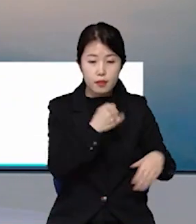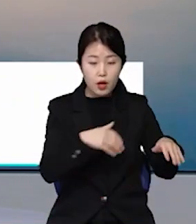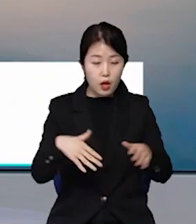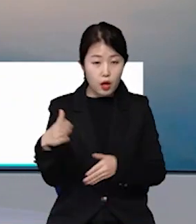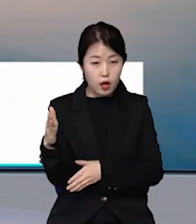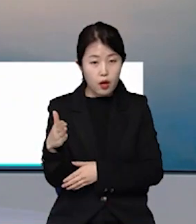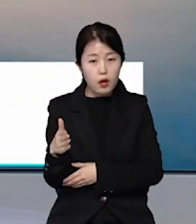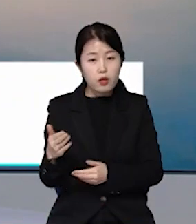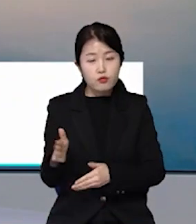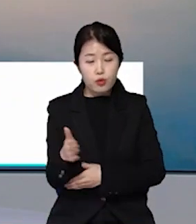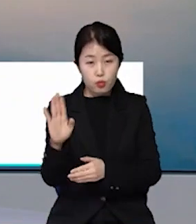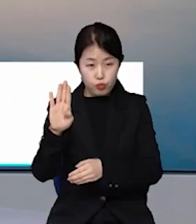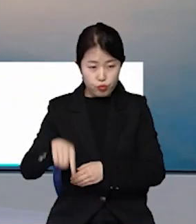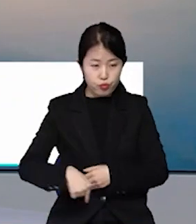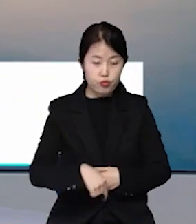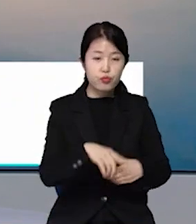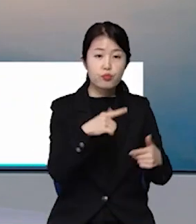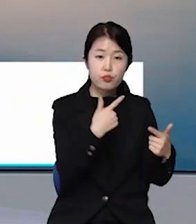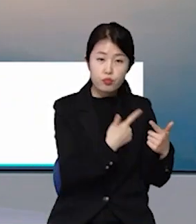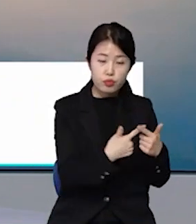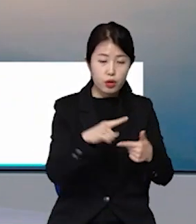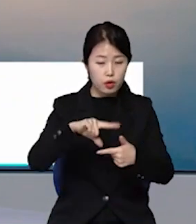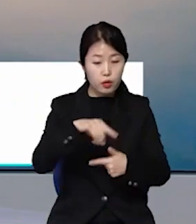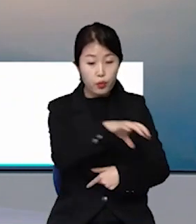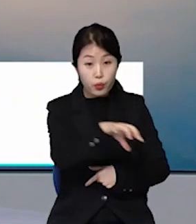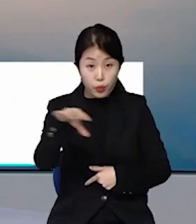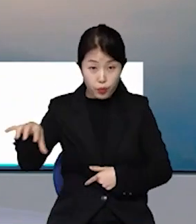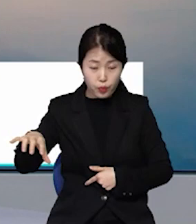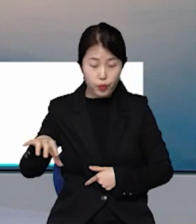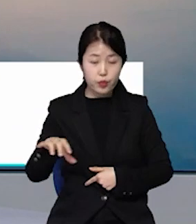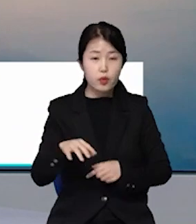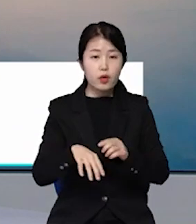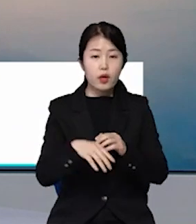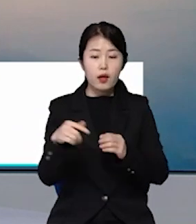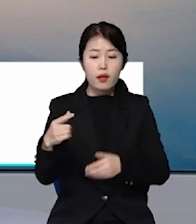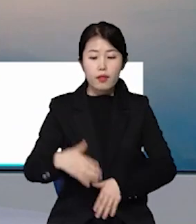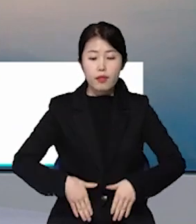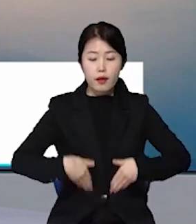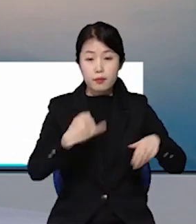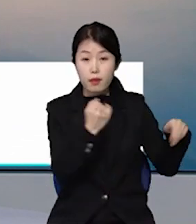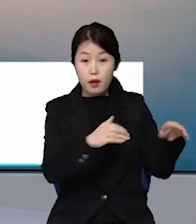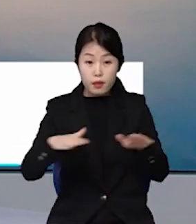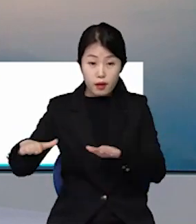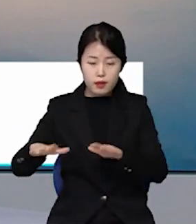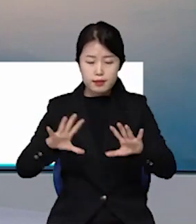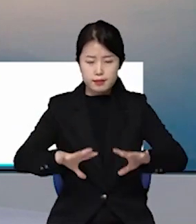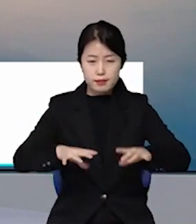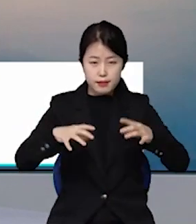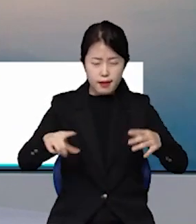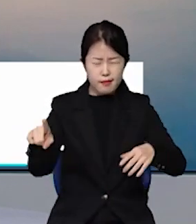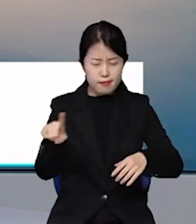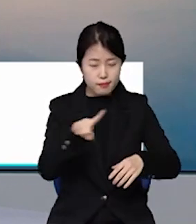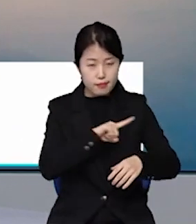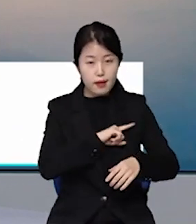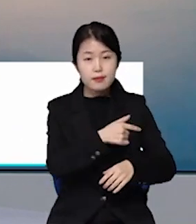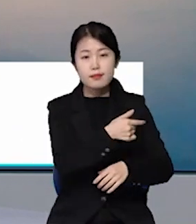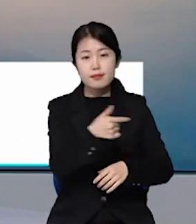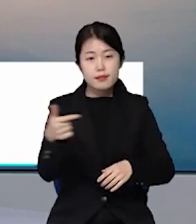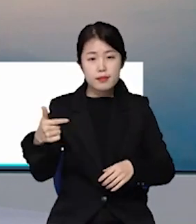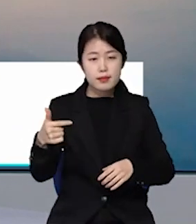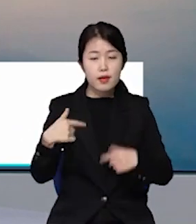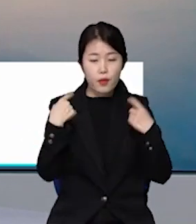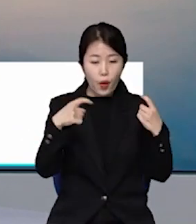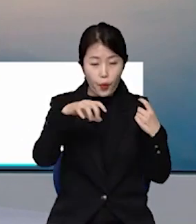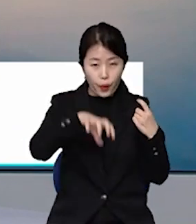해양수산부와 전남, 부산, 경남 등 남해안권 광역지자체가 남해안을 세계 최대 해양관광지로 조성하는 데 힘을 모으기로